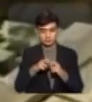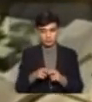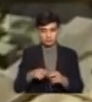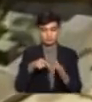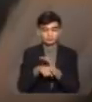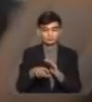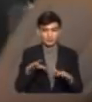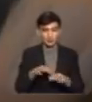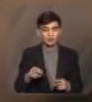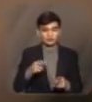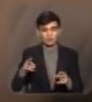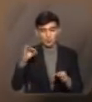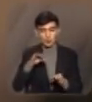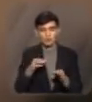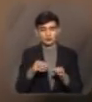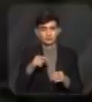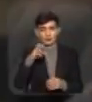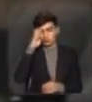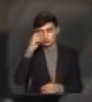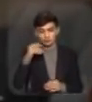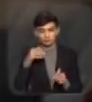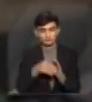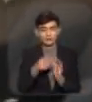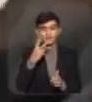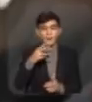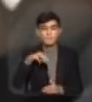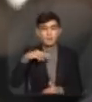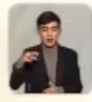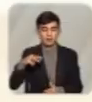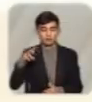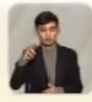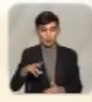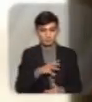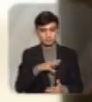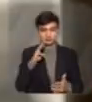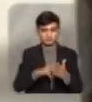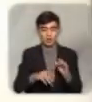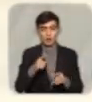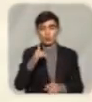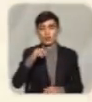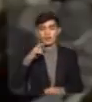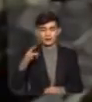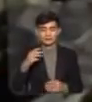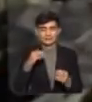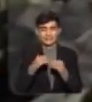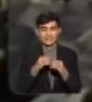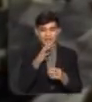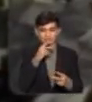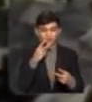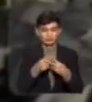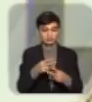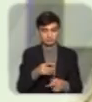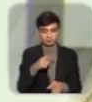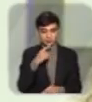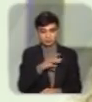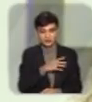іс бойынша мемлекетке келтірілген зиян көлемін 2 миллиард долларға бағалап, сот Гүлнәрға 10 жылға жаза кесті. Былтырғы